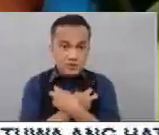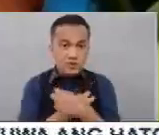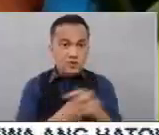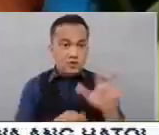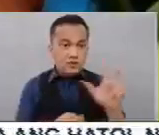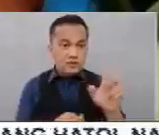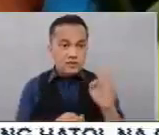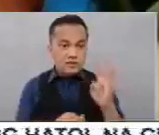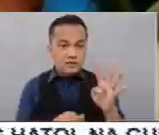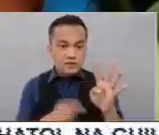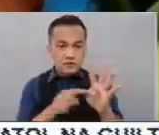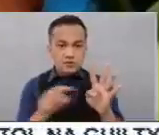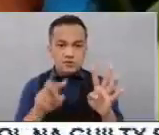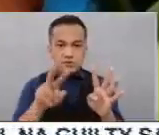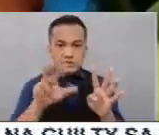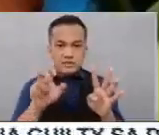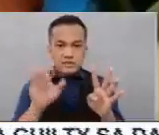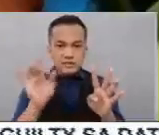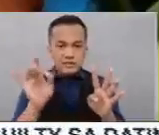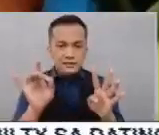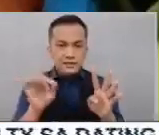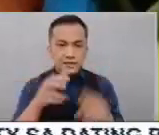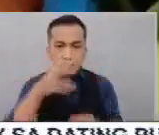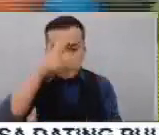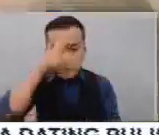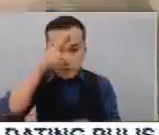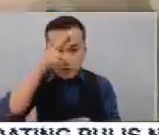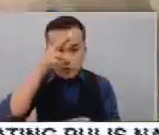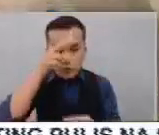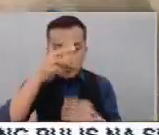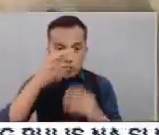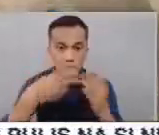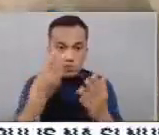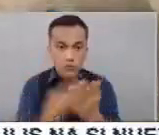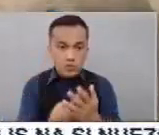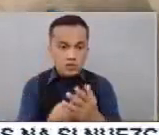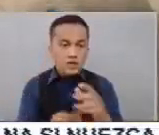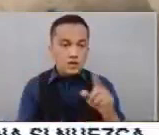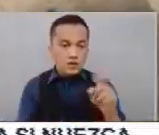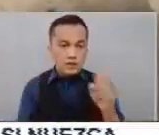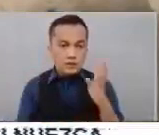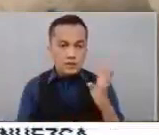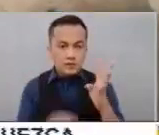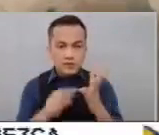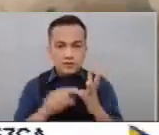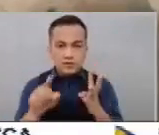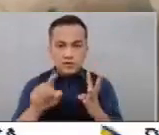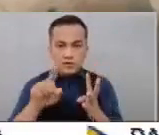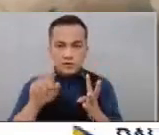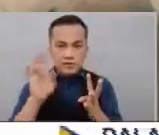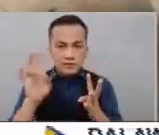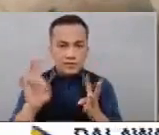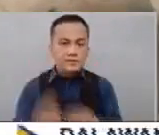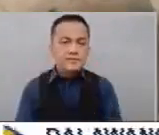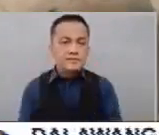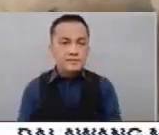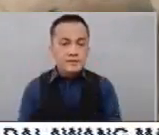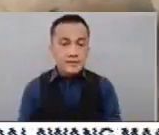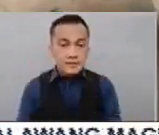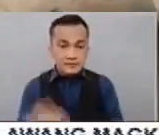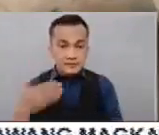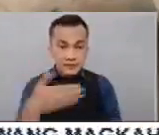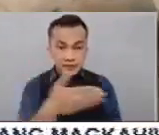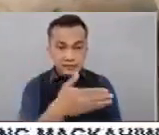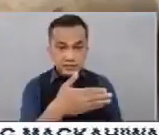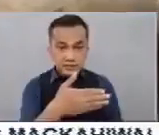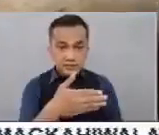60 pesos naman ang itinaas niyan. Yung patatas, 70 to 100 pesos per kilo. Nagtaas din yan ng 10 piso. Ang